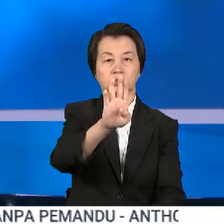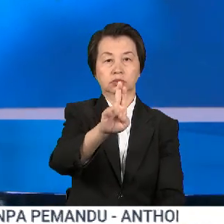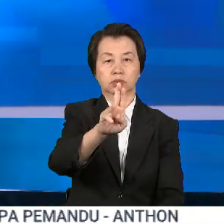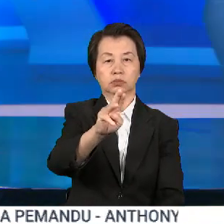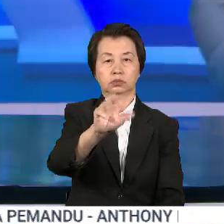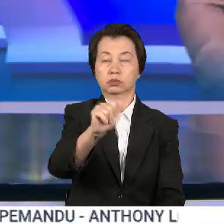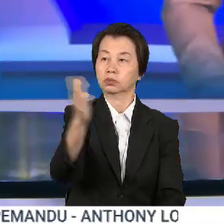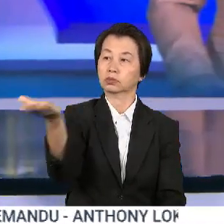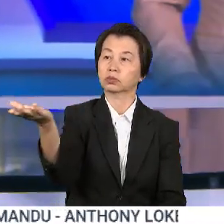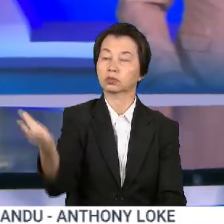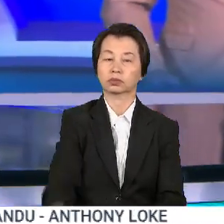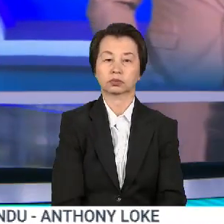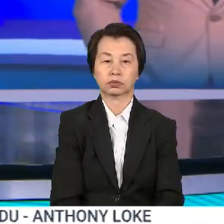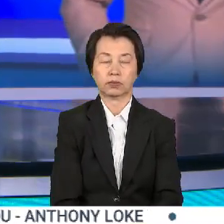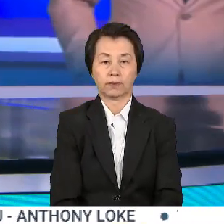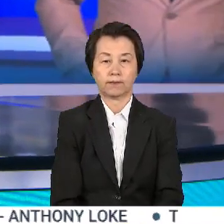Silakan.